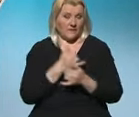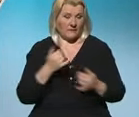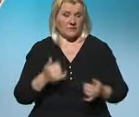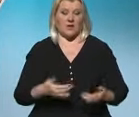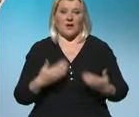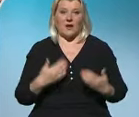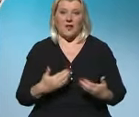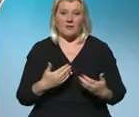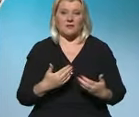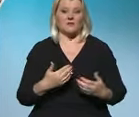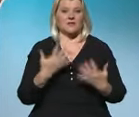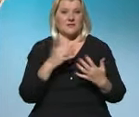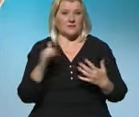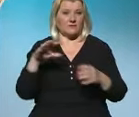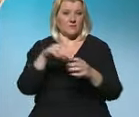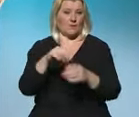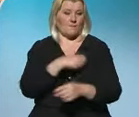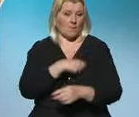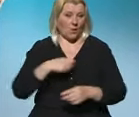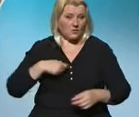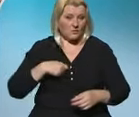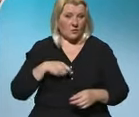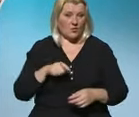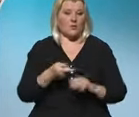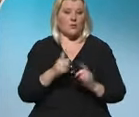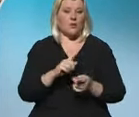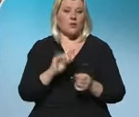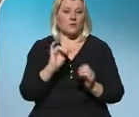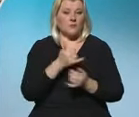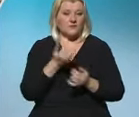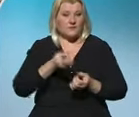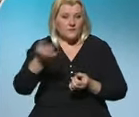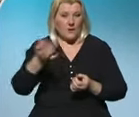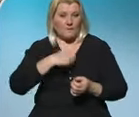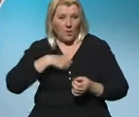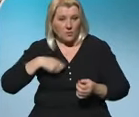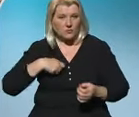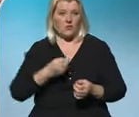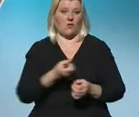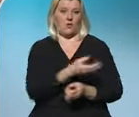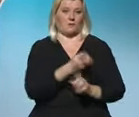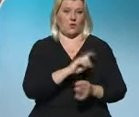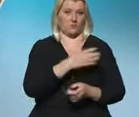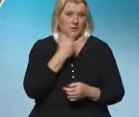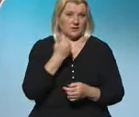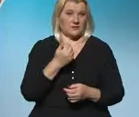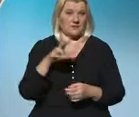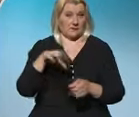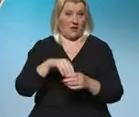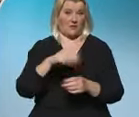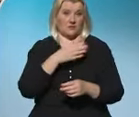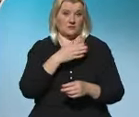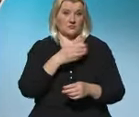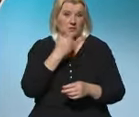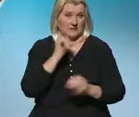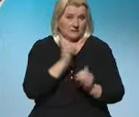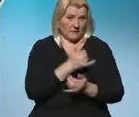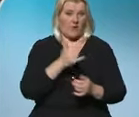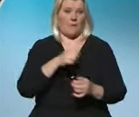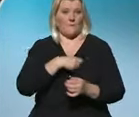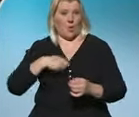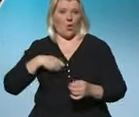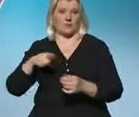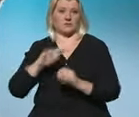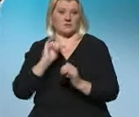teďka je to 10 let v Polsku a ten klip vlastně šel do Polska i do Čech, má dvě jazykové verze a navíc tak